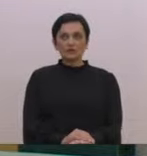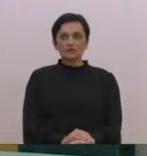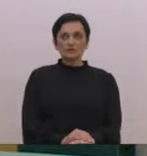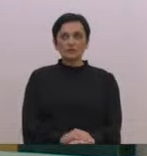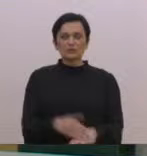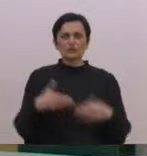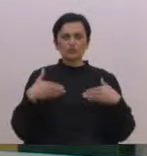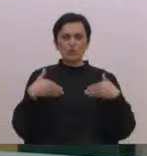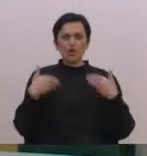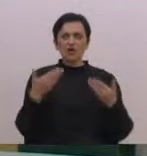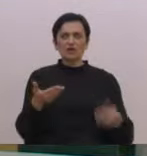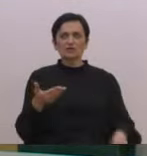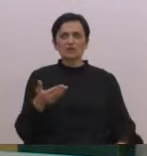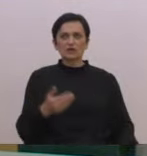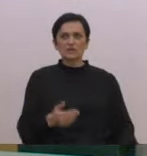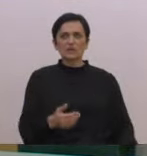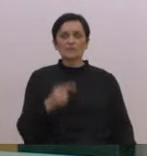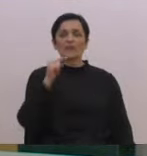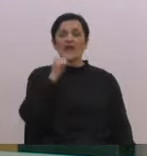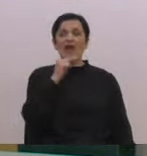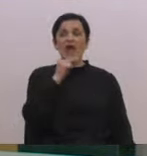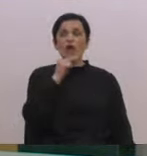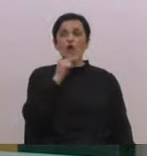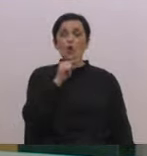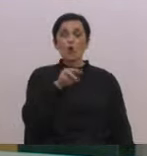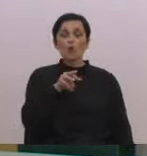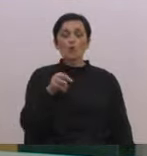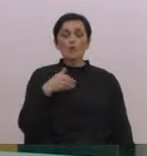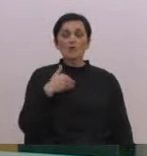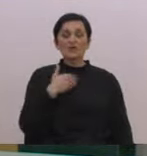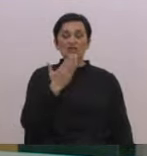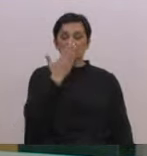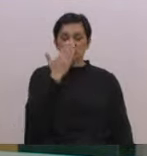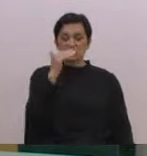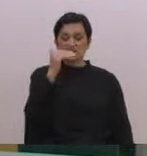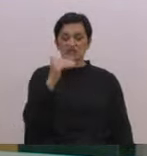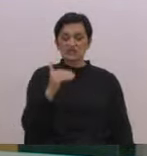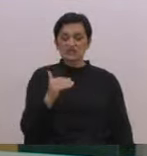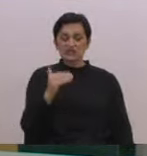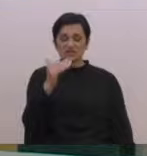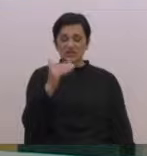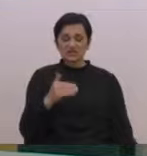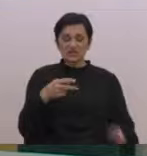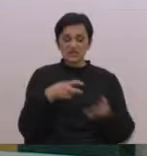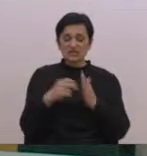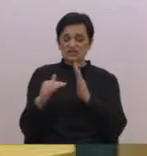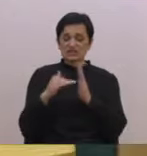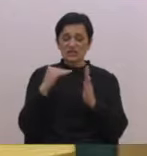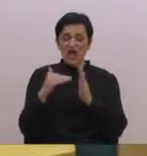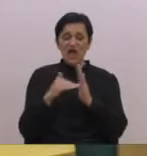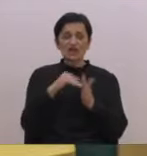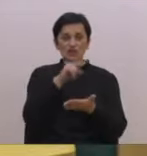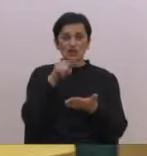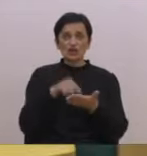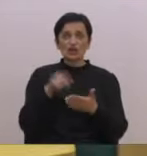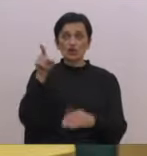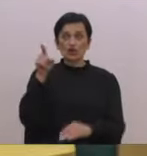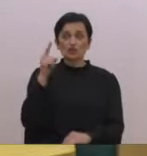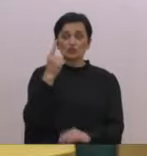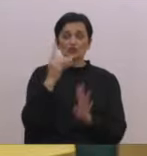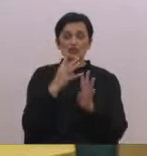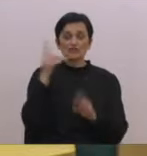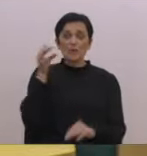Ogi sau mai bine, economicii smini smindat, au kit hob, erile biromeli smom distea, kit hobi, romaze salvat cu un dagaset, biroeli